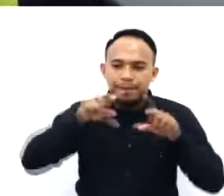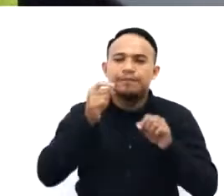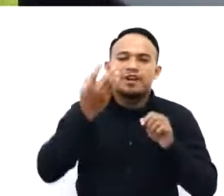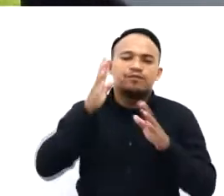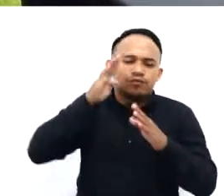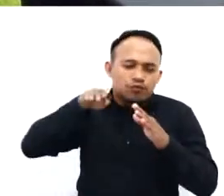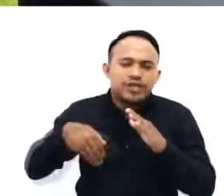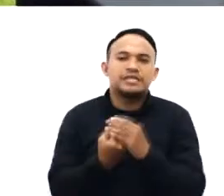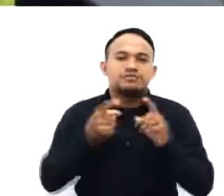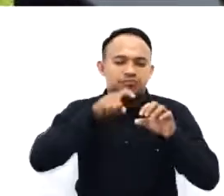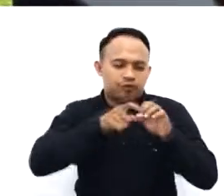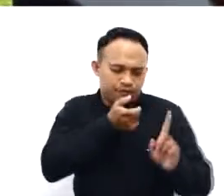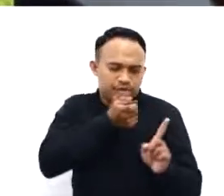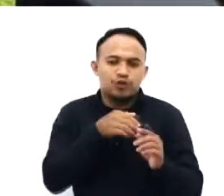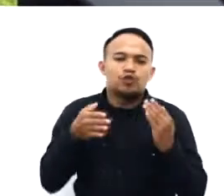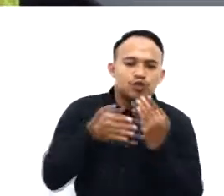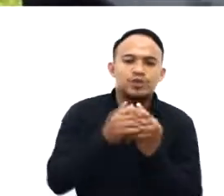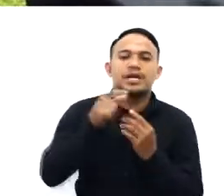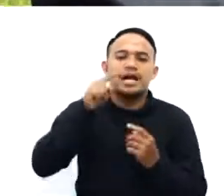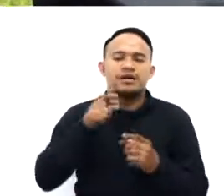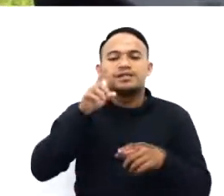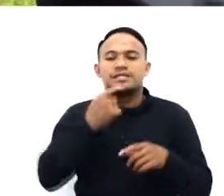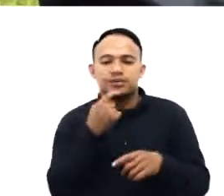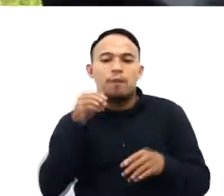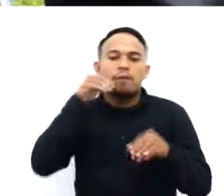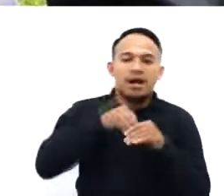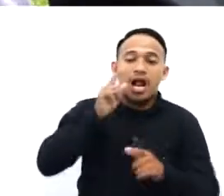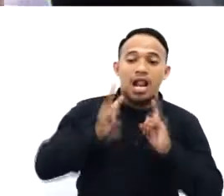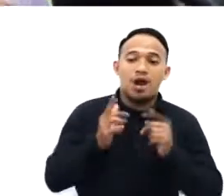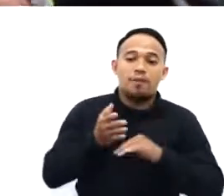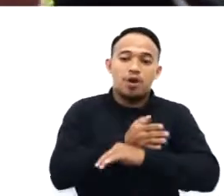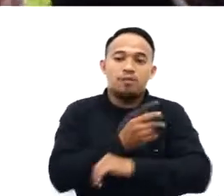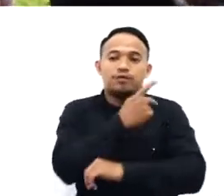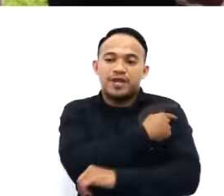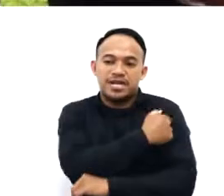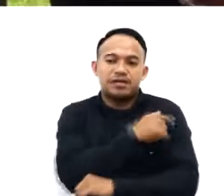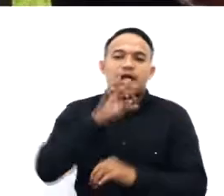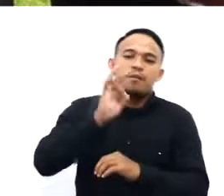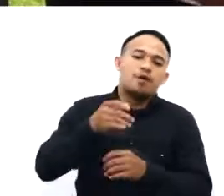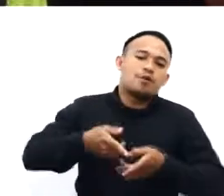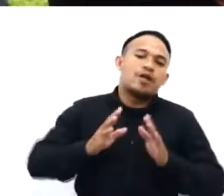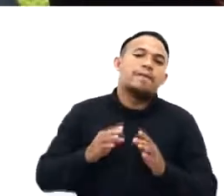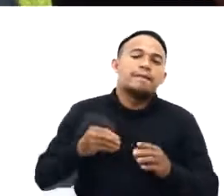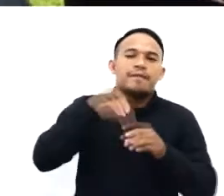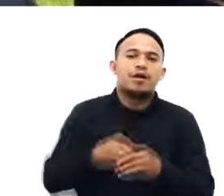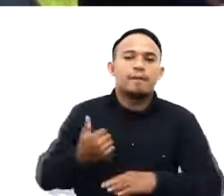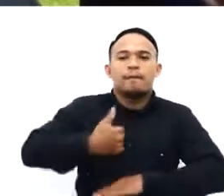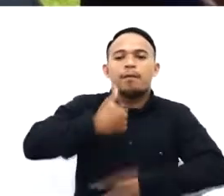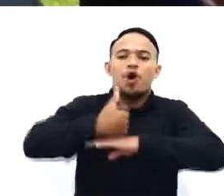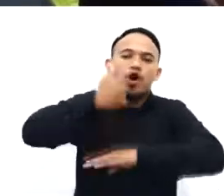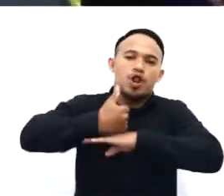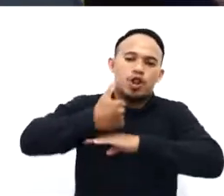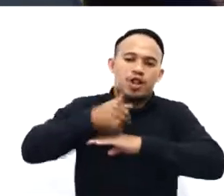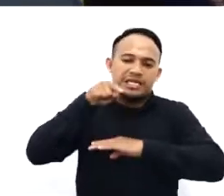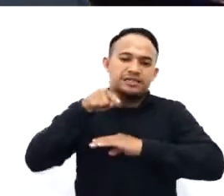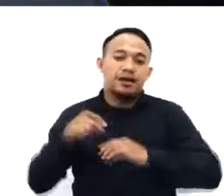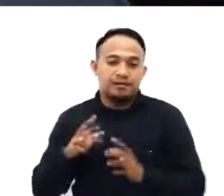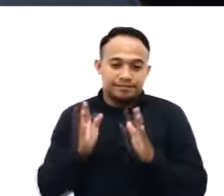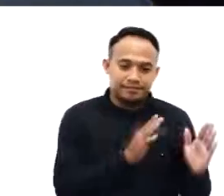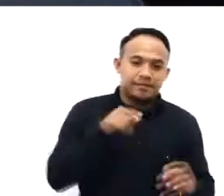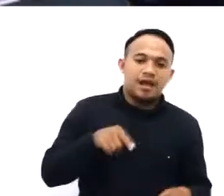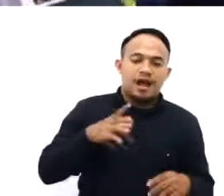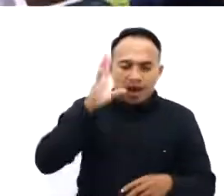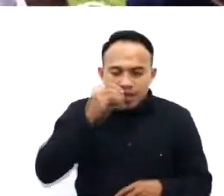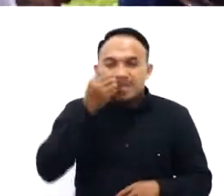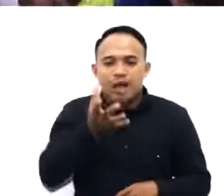makan, harus dilengkapi dengan peduli lindungi. Jadi begitu masuk, kalau belum divaksin nggak boleh makan di restoran atau